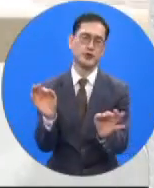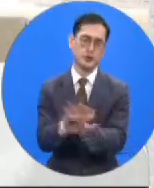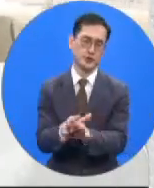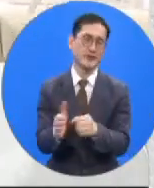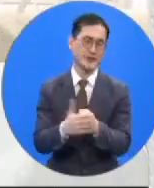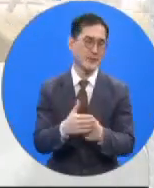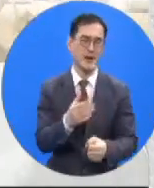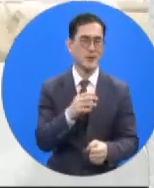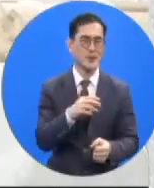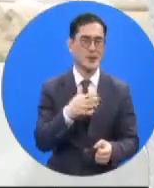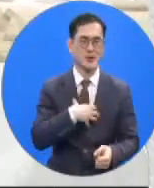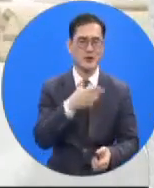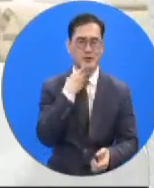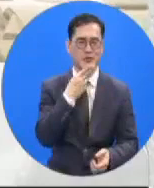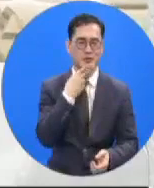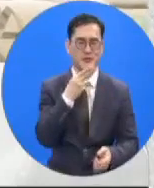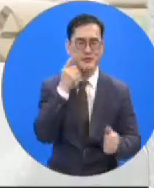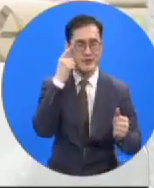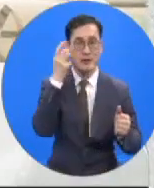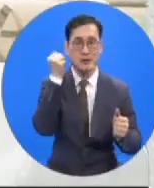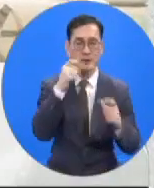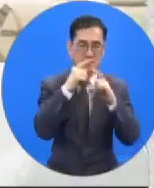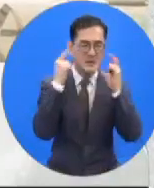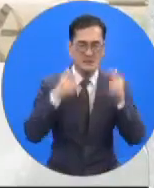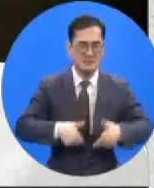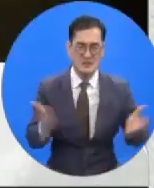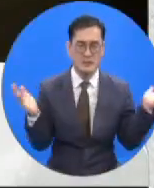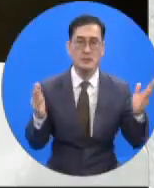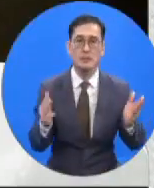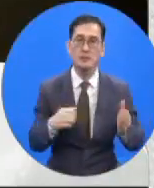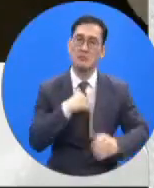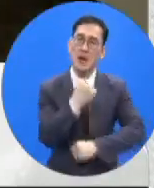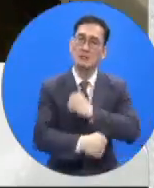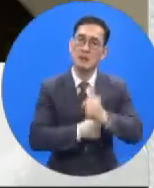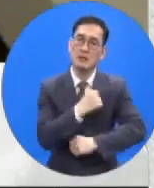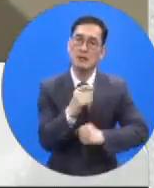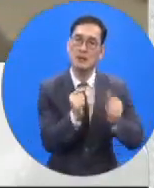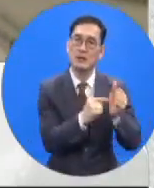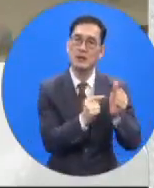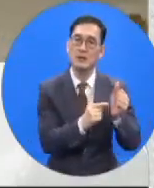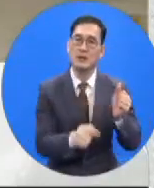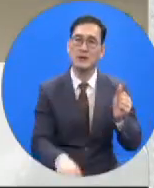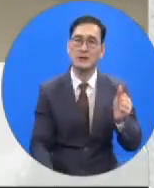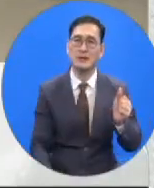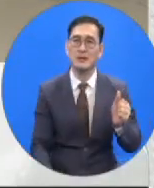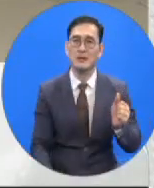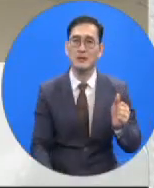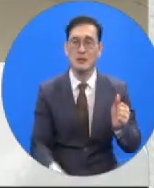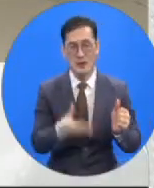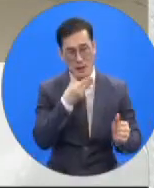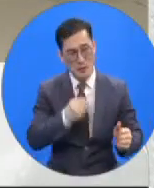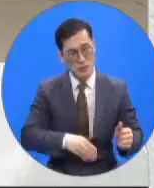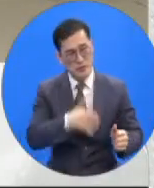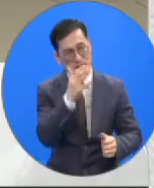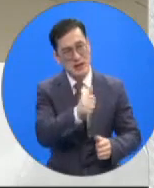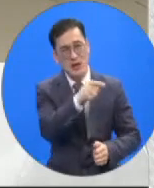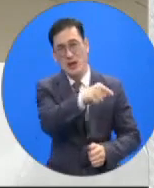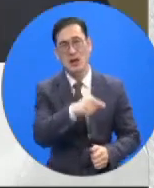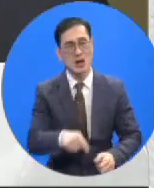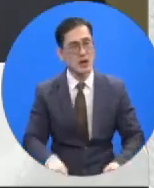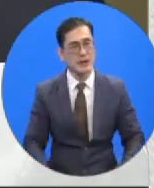말씀 안에서 돌아다니고 까지 확진 되고 3일은 자기의 위치가 뭔지를 모르고 좀 특히 박람회장 가는 행동하고 있어